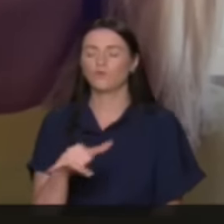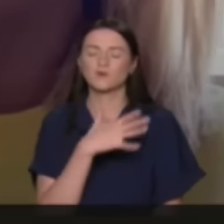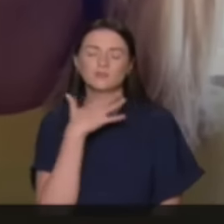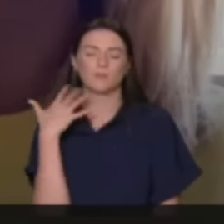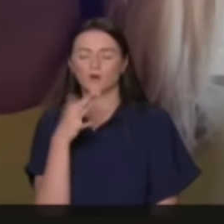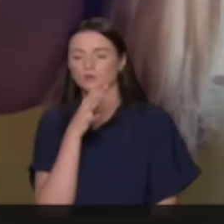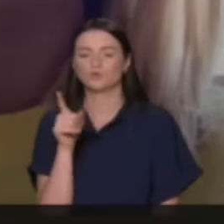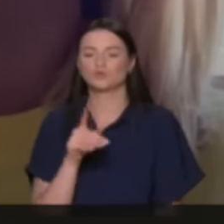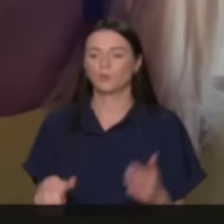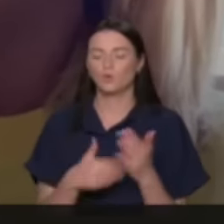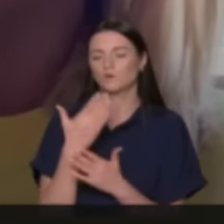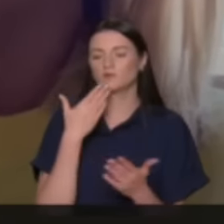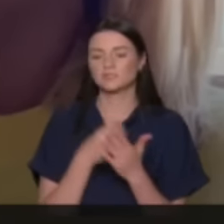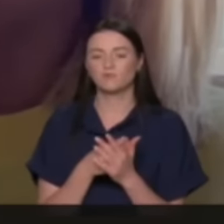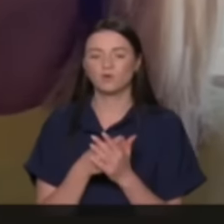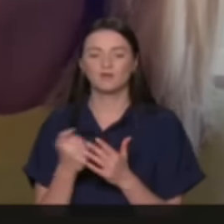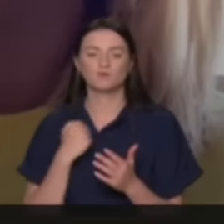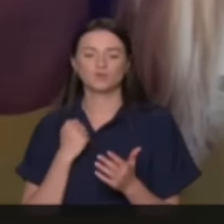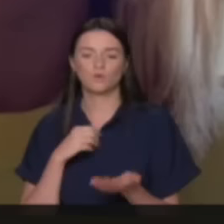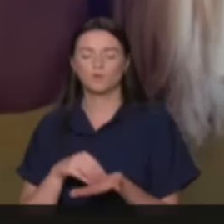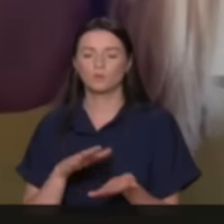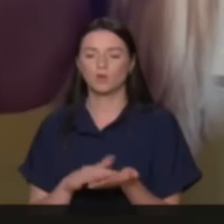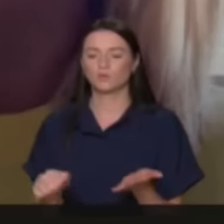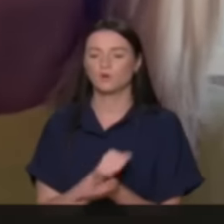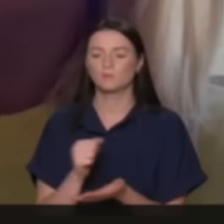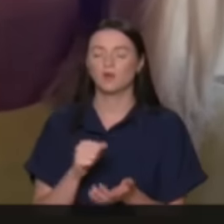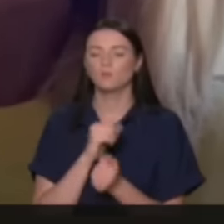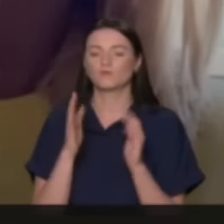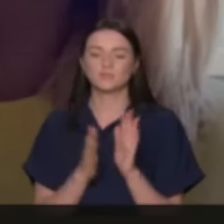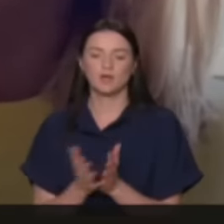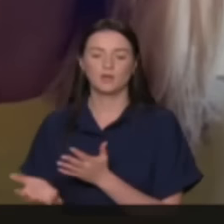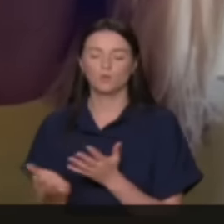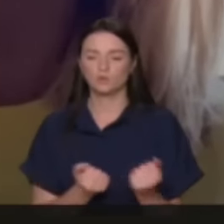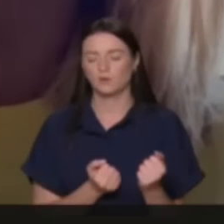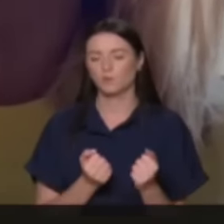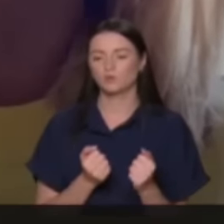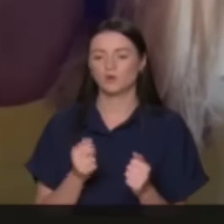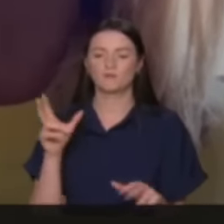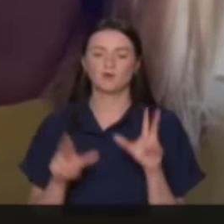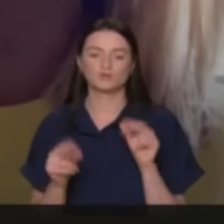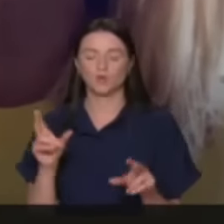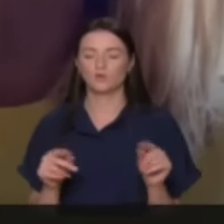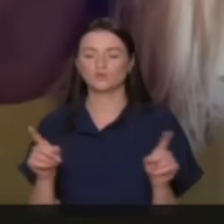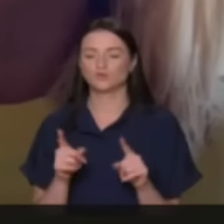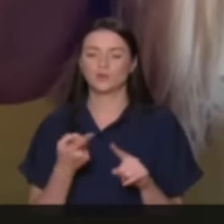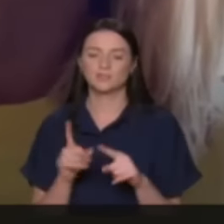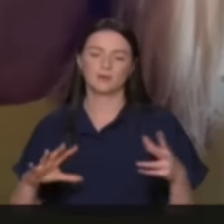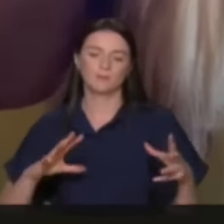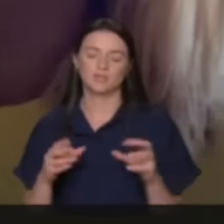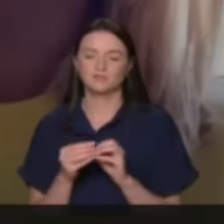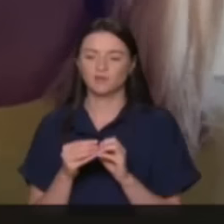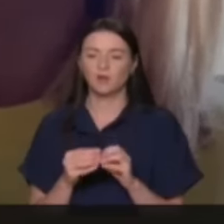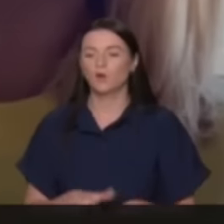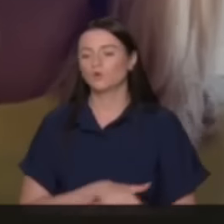щоб оновити свої військово-облікові документи або взагалі отримати їх. Тому вважаю, що це призведе до